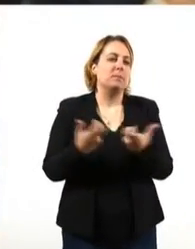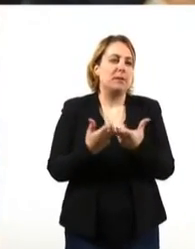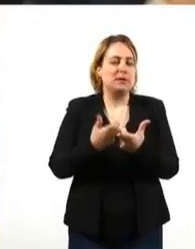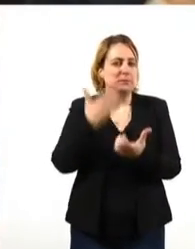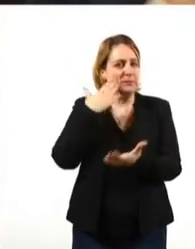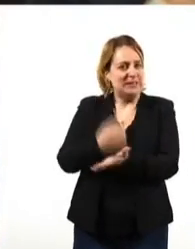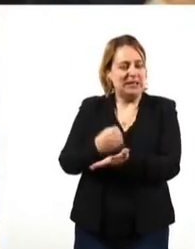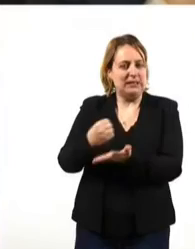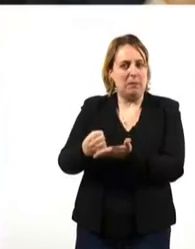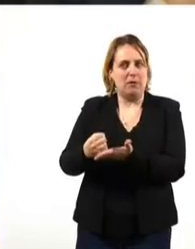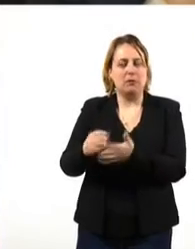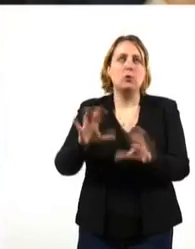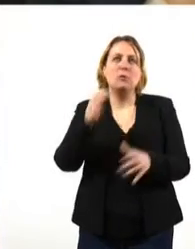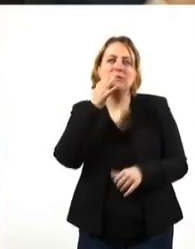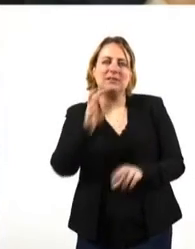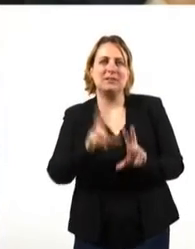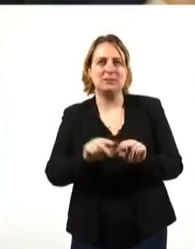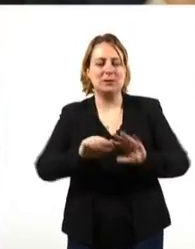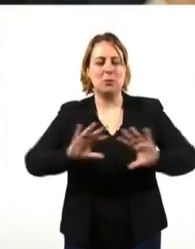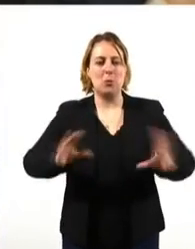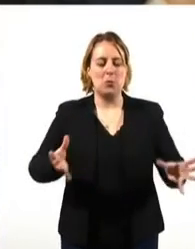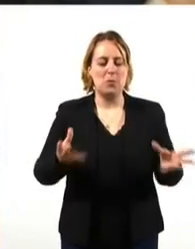exemple,